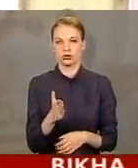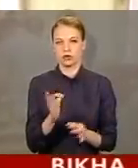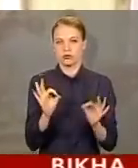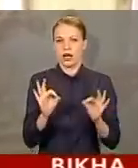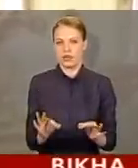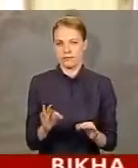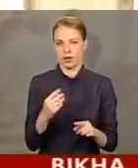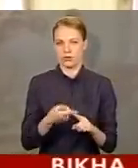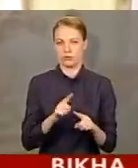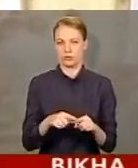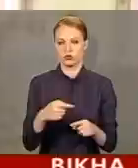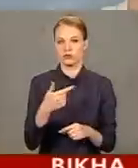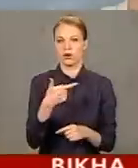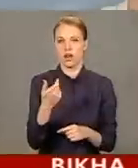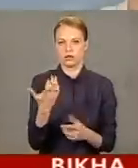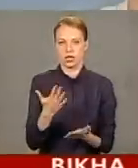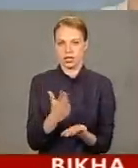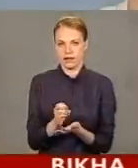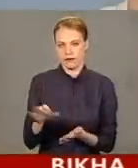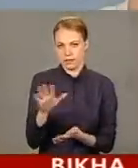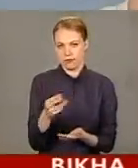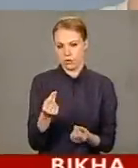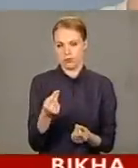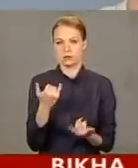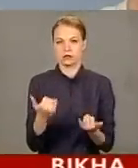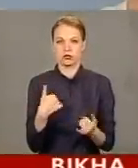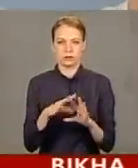адекватною тому ринку газу, який зараз є в Європі. Наразі у мене вся